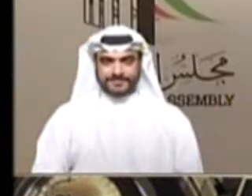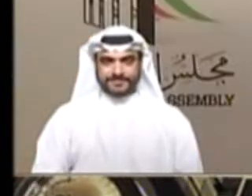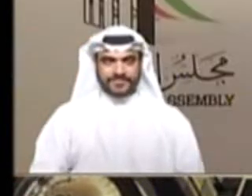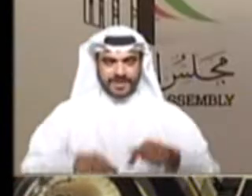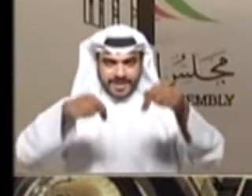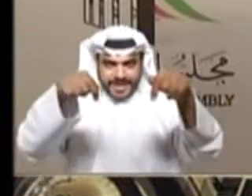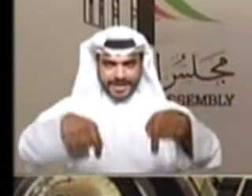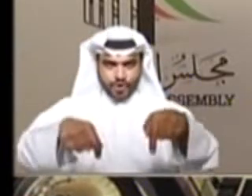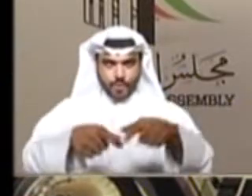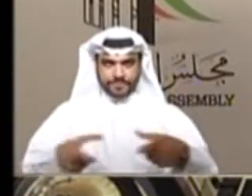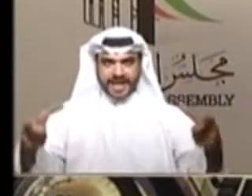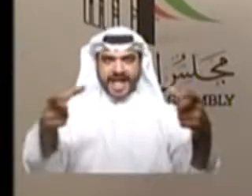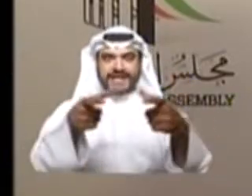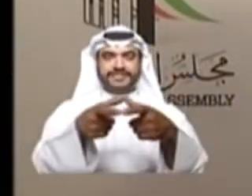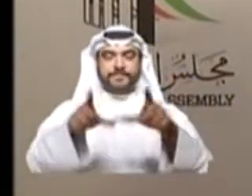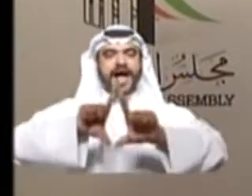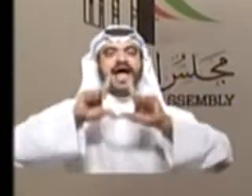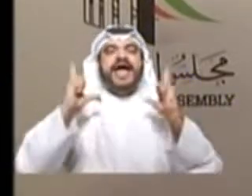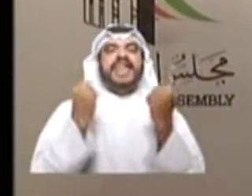اليوم عندنا اجتماع اللجنة الصحية